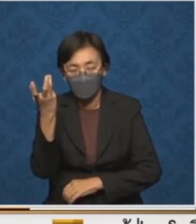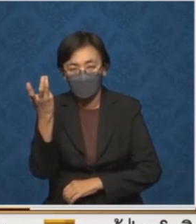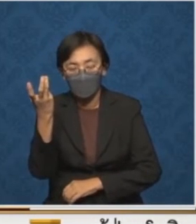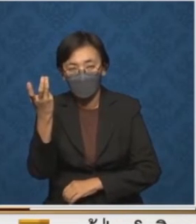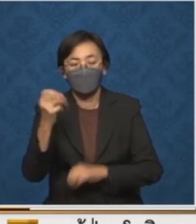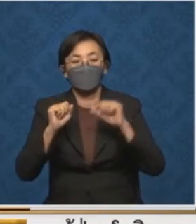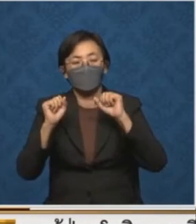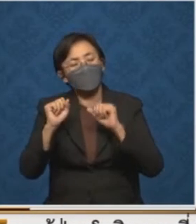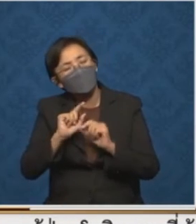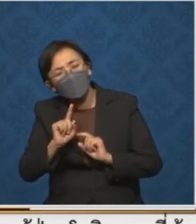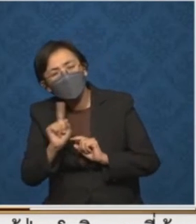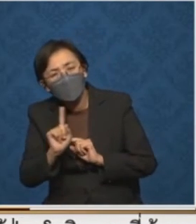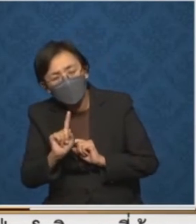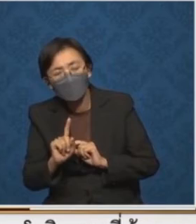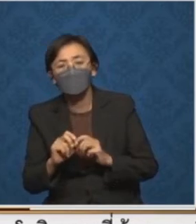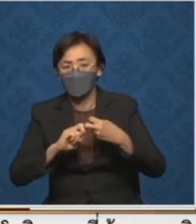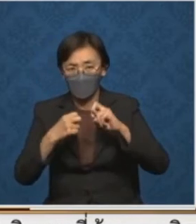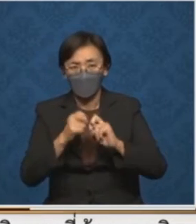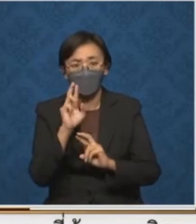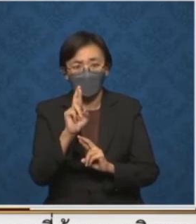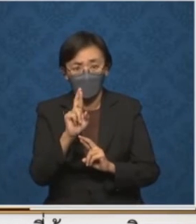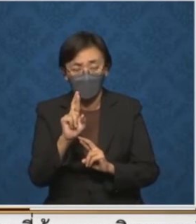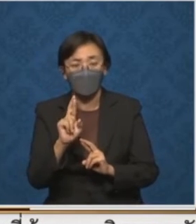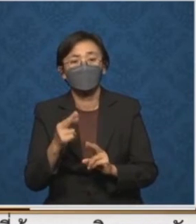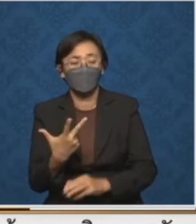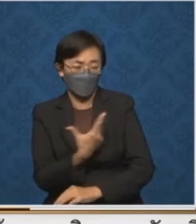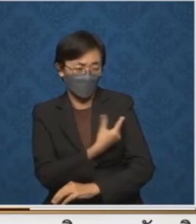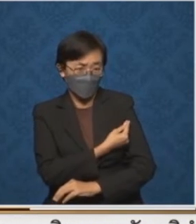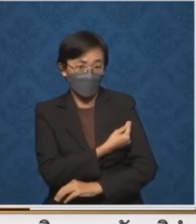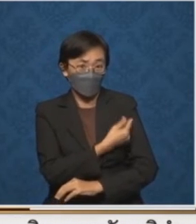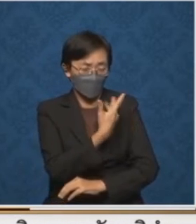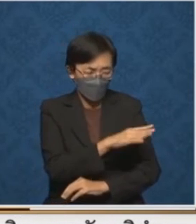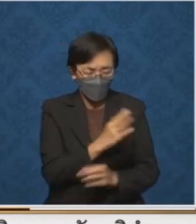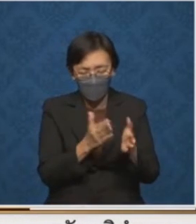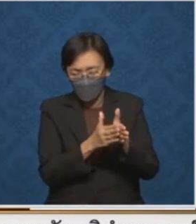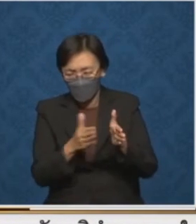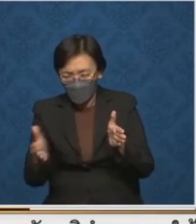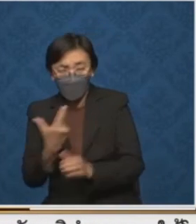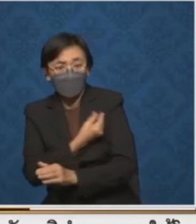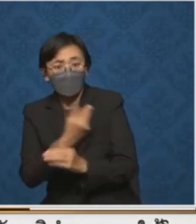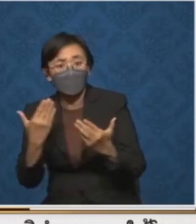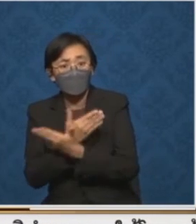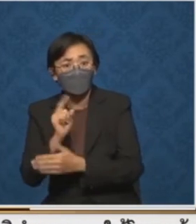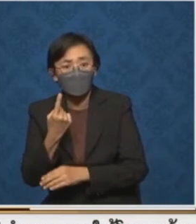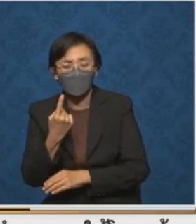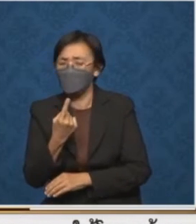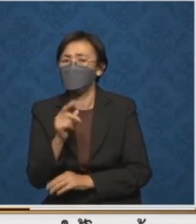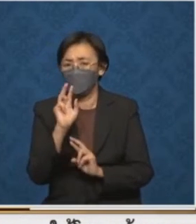ผมพอมเงินเดือนจากที่นี่ ผมดูแล้ผมมือกลายนะผล biผมถามวรายใเสร็